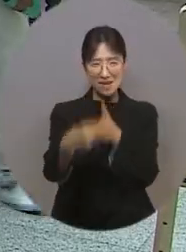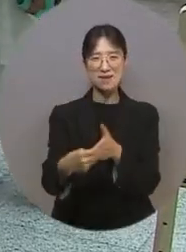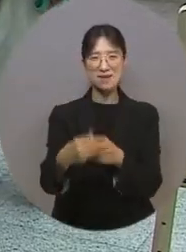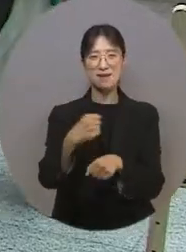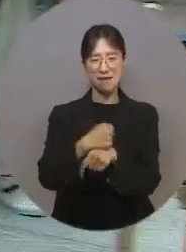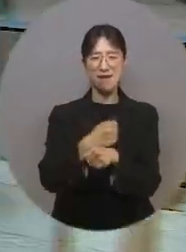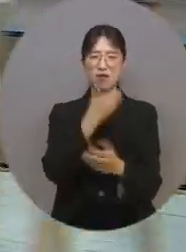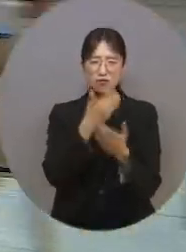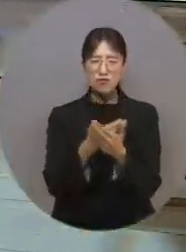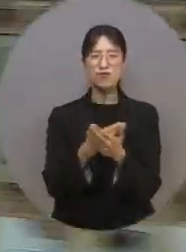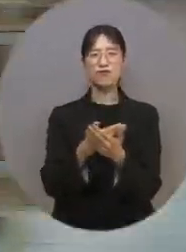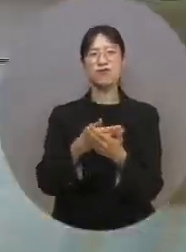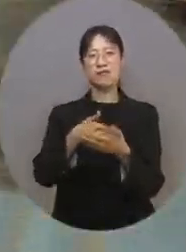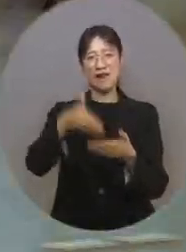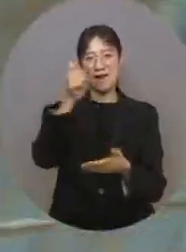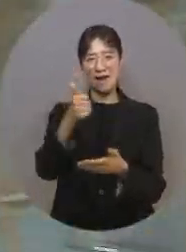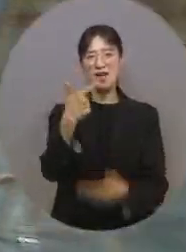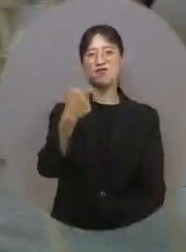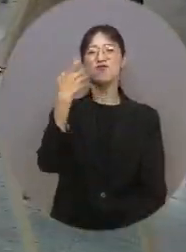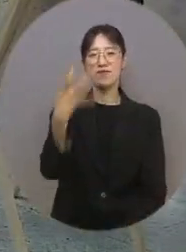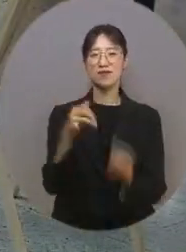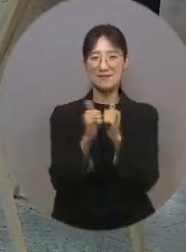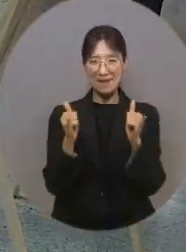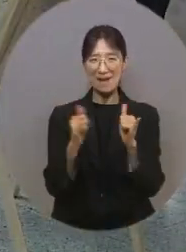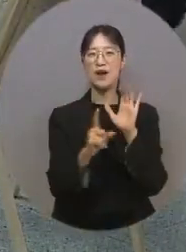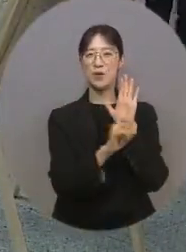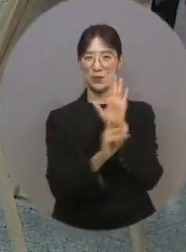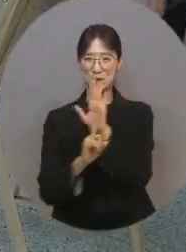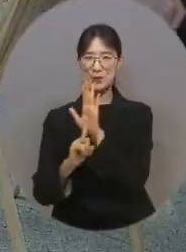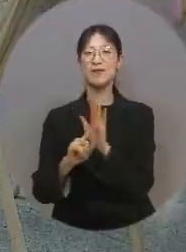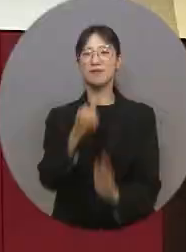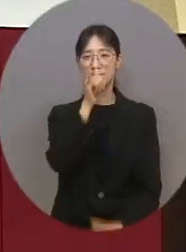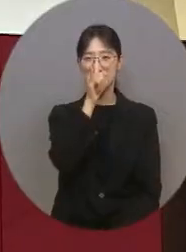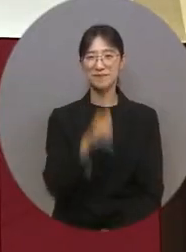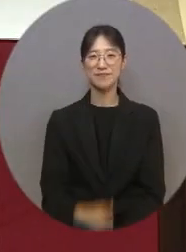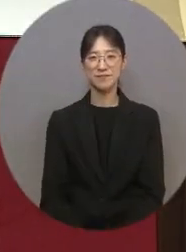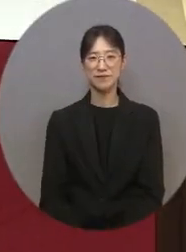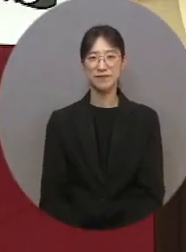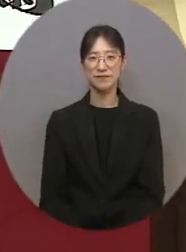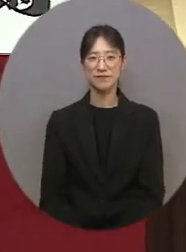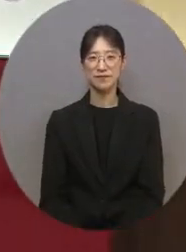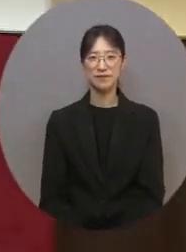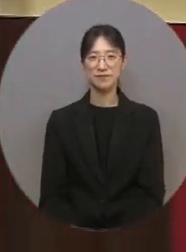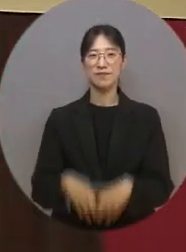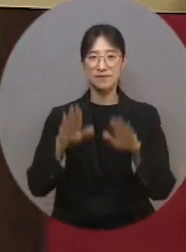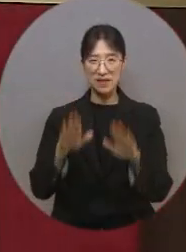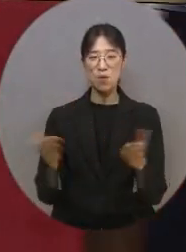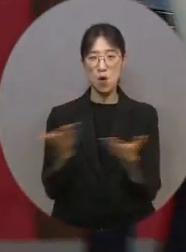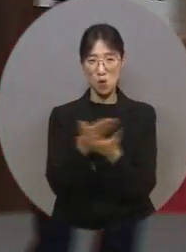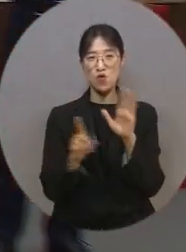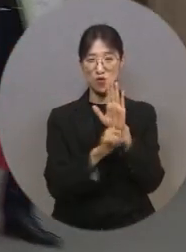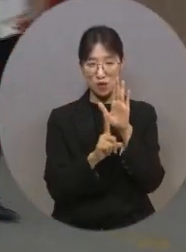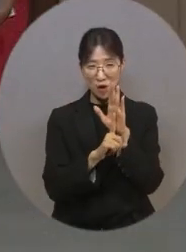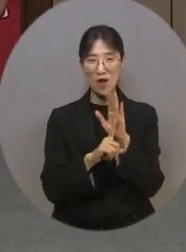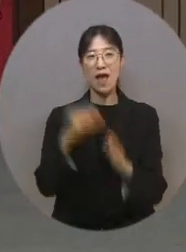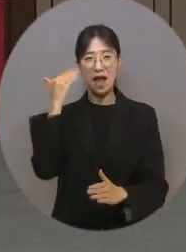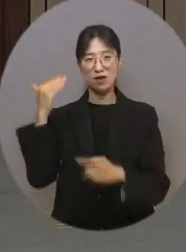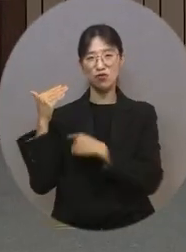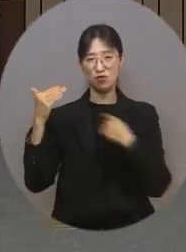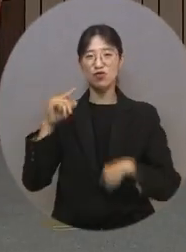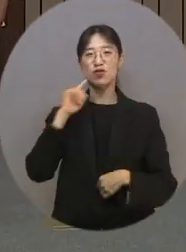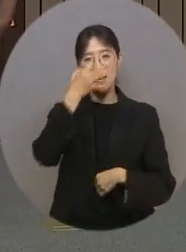중견 작가 64명의 작품을 한 곳에서 감상할 수 있습니다. 이번 교류전을 통해 한국과